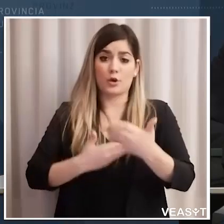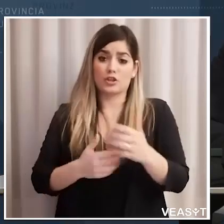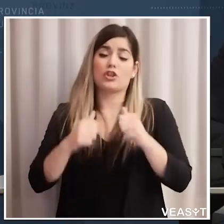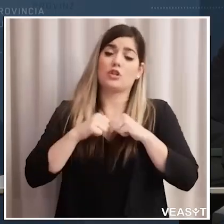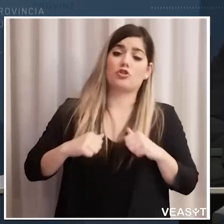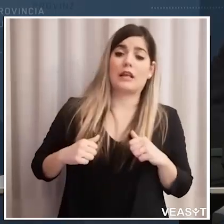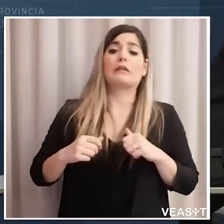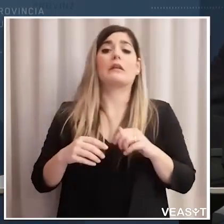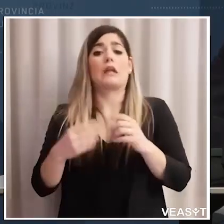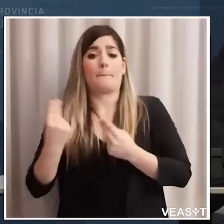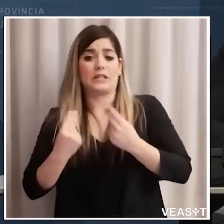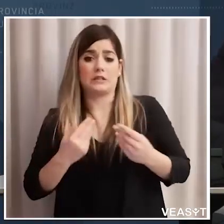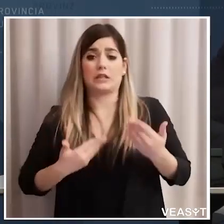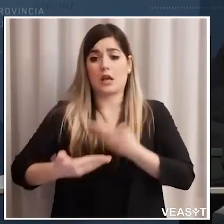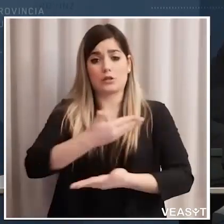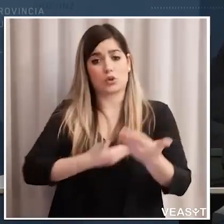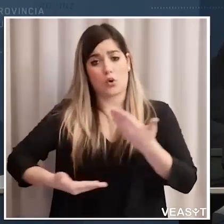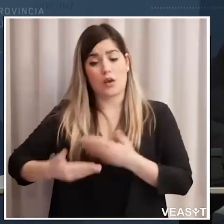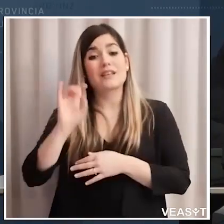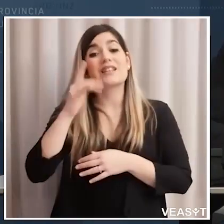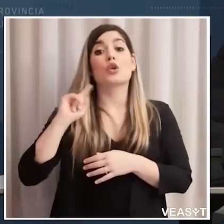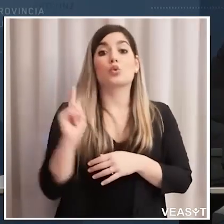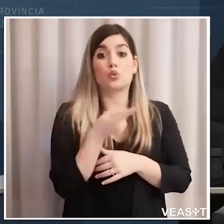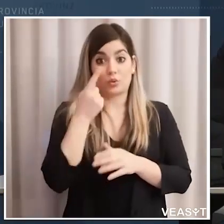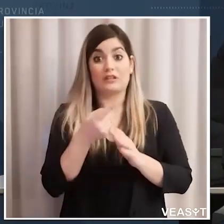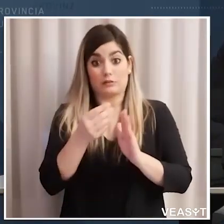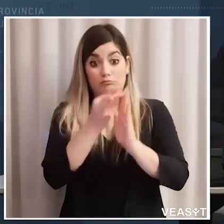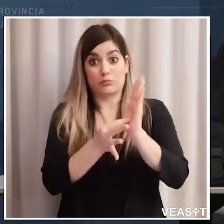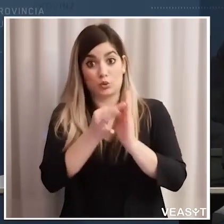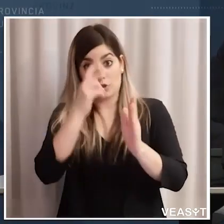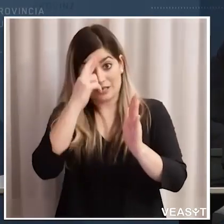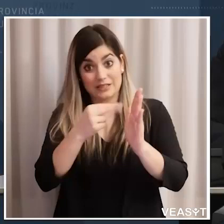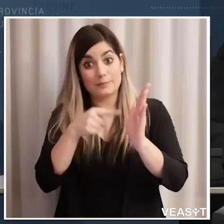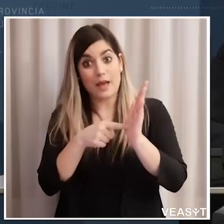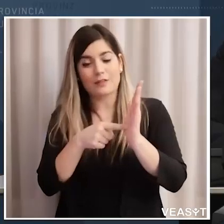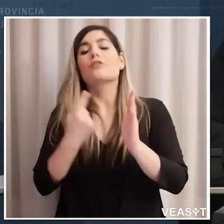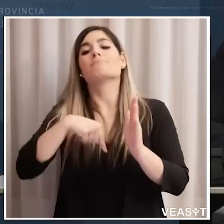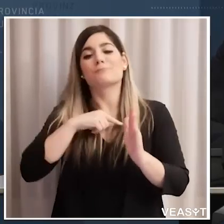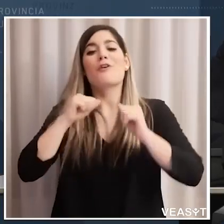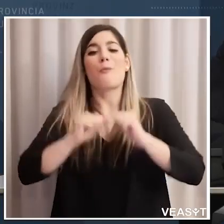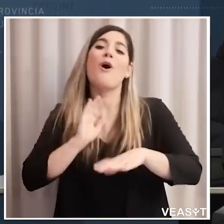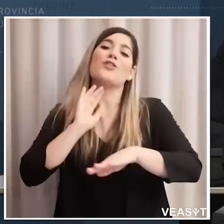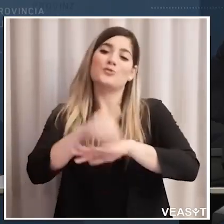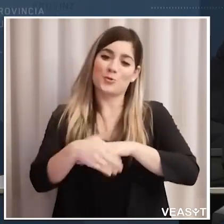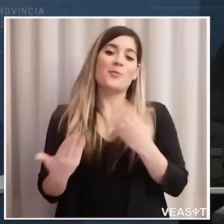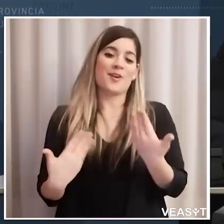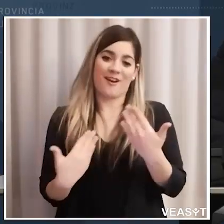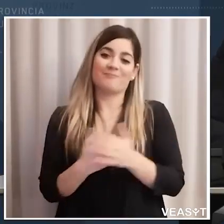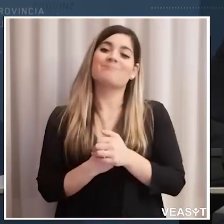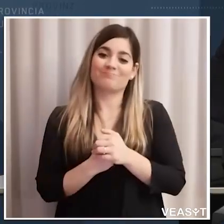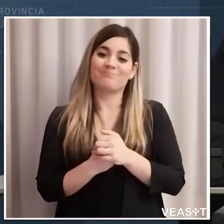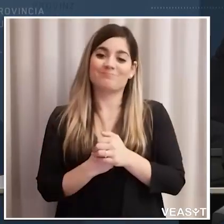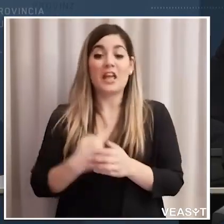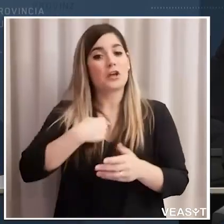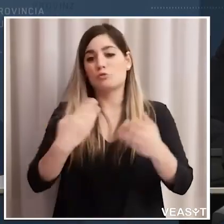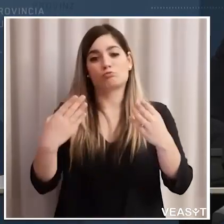la cittadinanza, perché se tutti rispettiamo queste misure probabilmente ne usciremo molto prima del previsto.